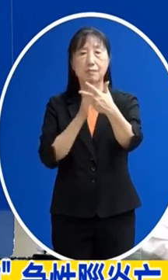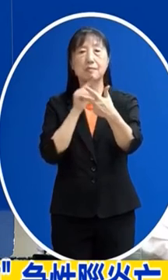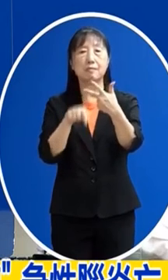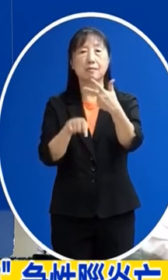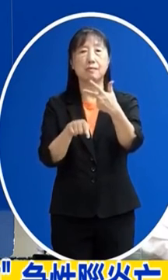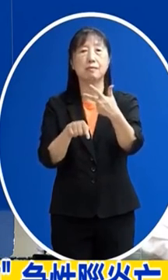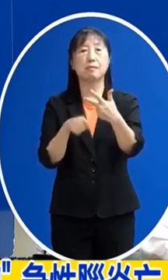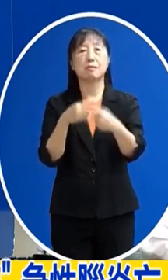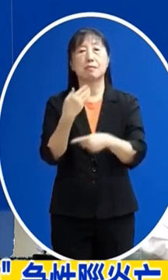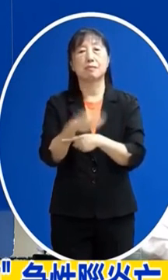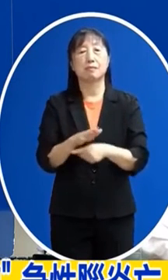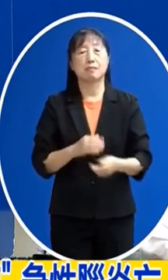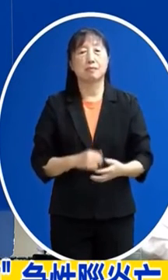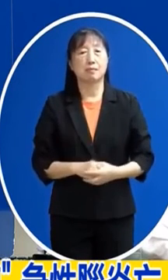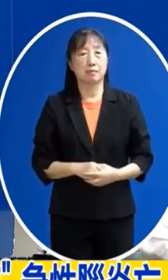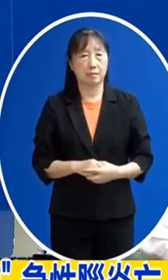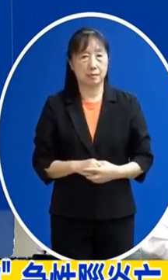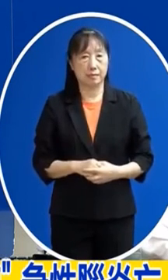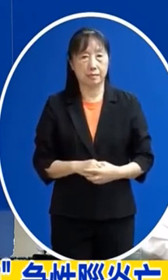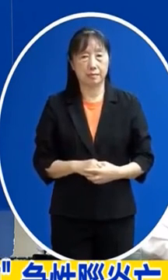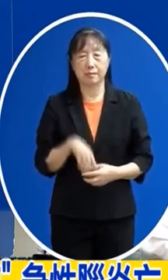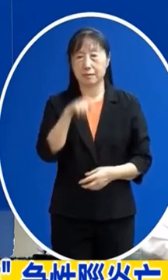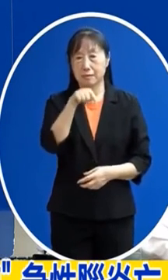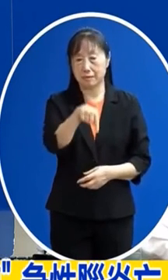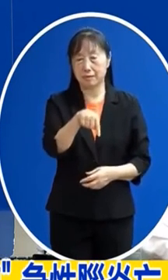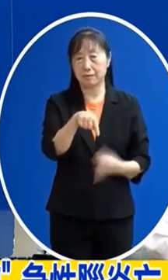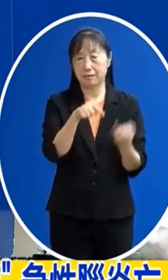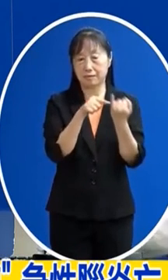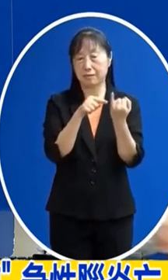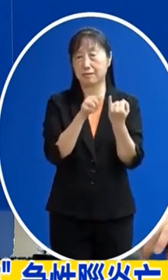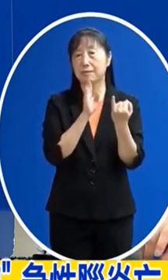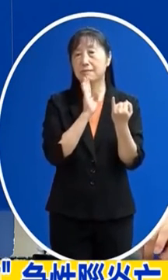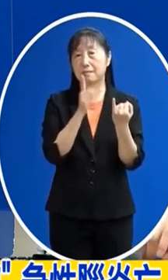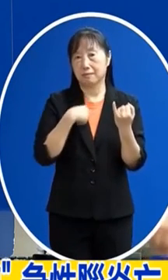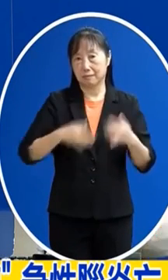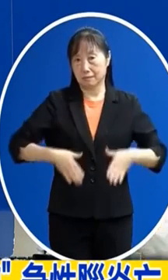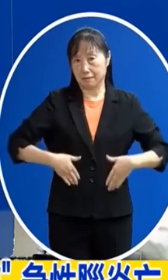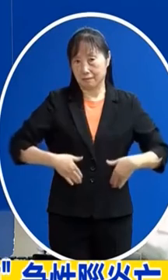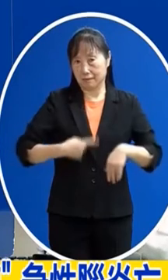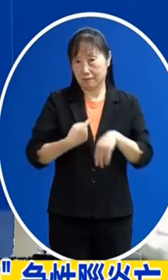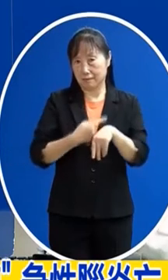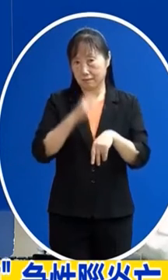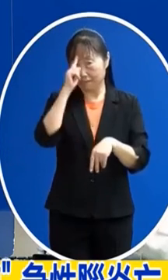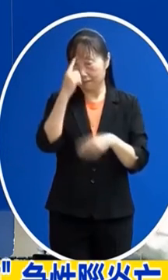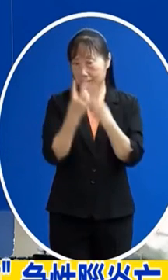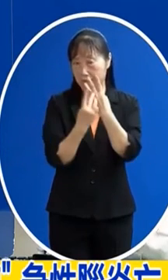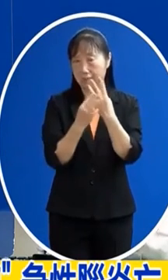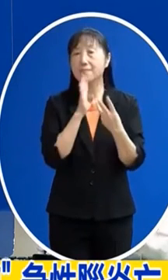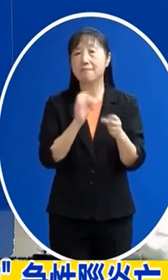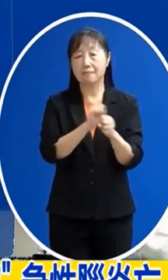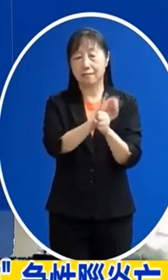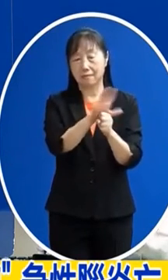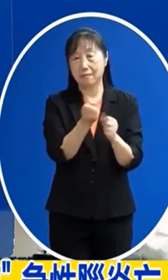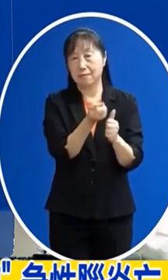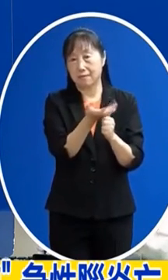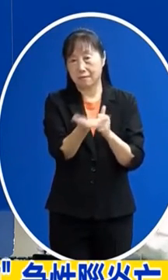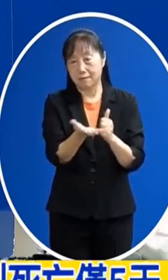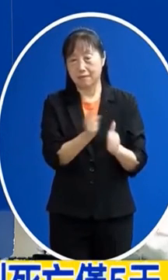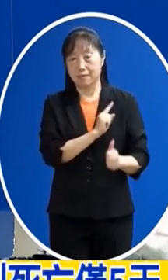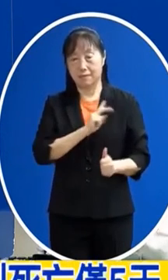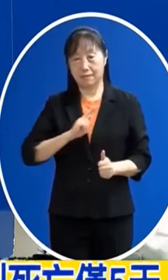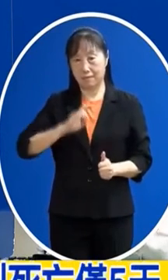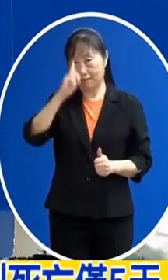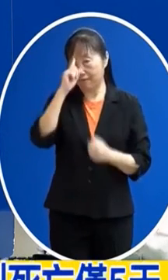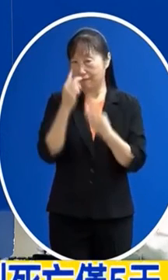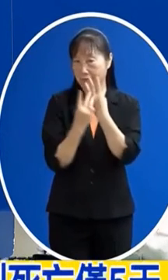候救治无效而过世。那这一位的死因是急性脑炎，是因为新冠病毒感染并发急